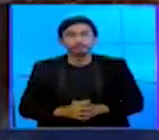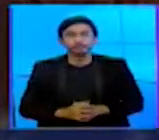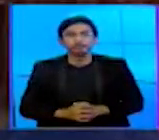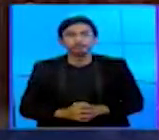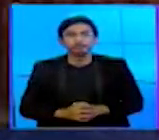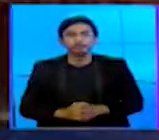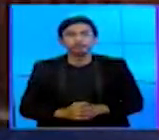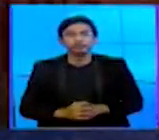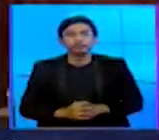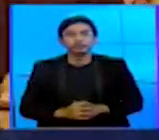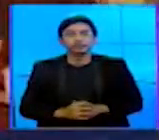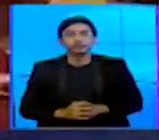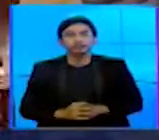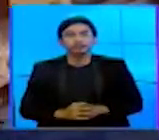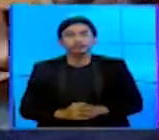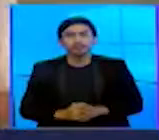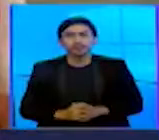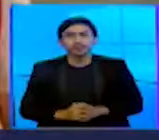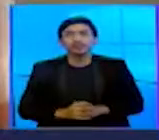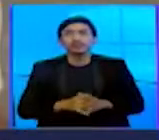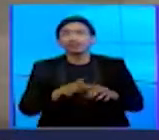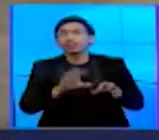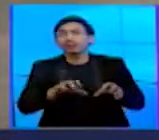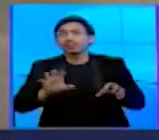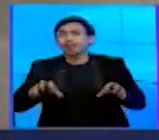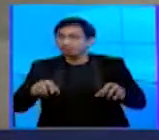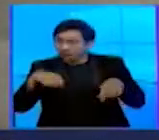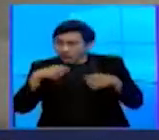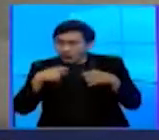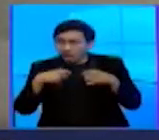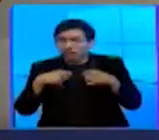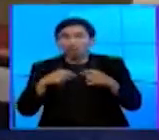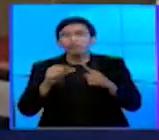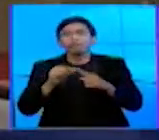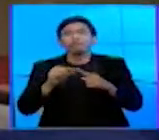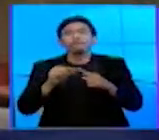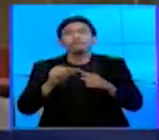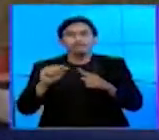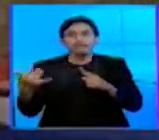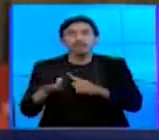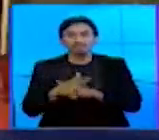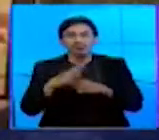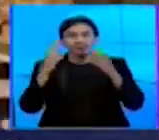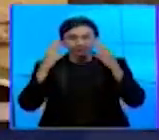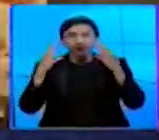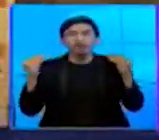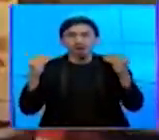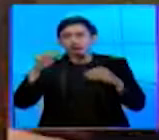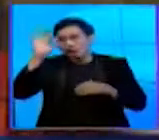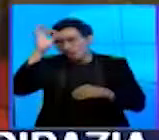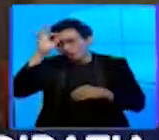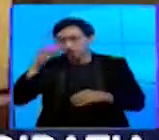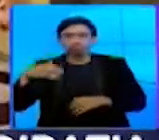Satu persatu kedai makan dan kafe di kawasan wisata Pantai Padang disisir polisi. Ratusan pengunjung yang